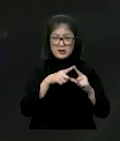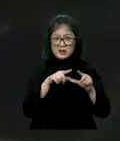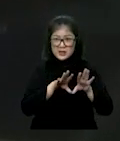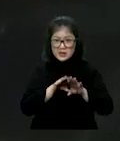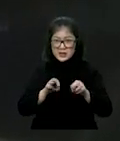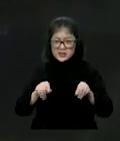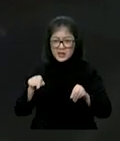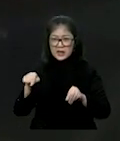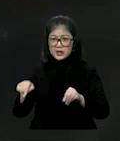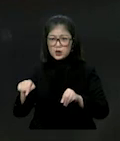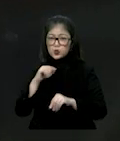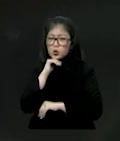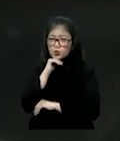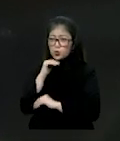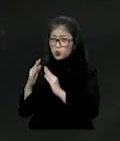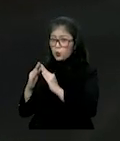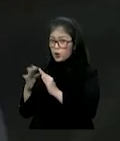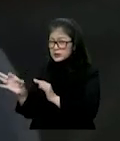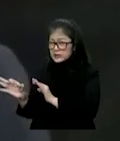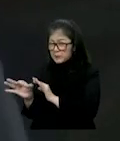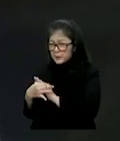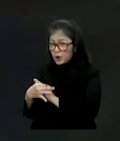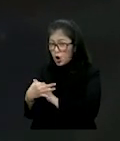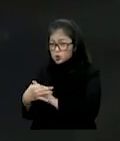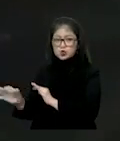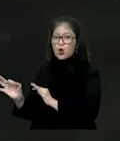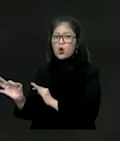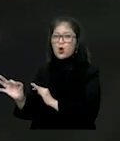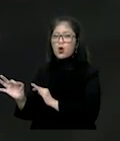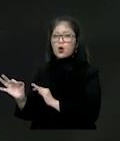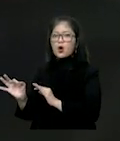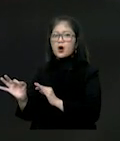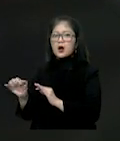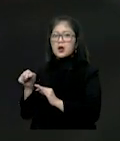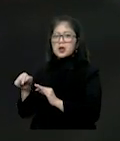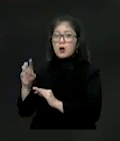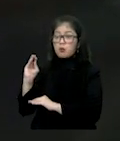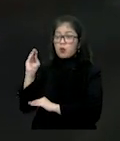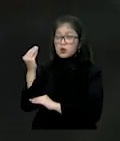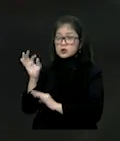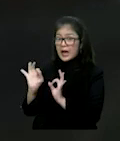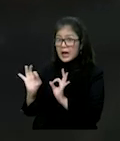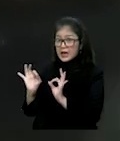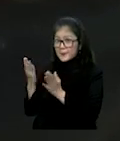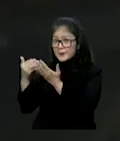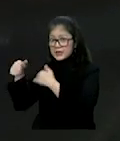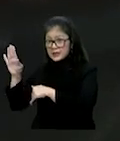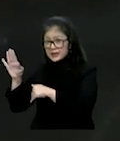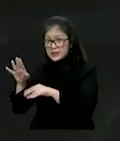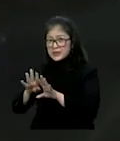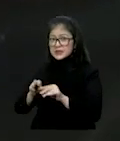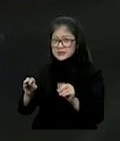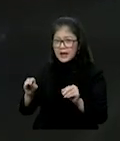menunggu situasi rumah itu sunyi atau dalam keadaan majikannya pergi bekerja ke luar rumah,